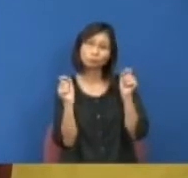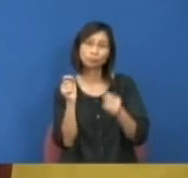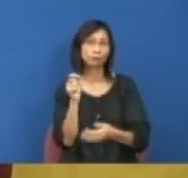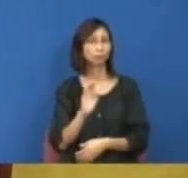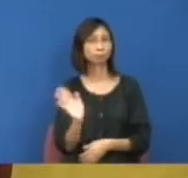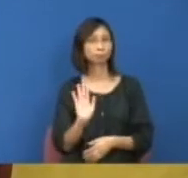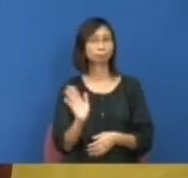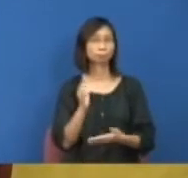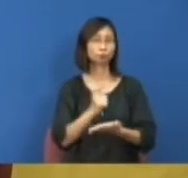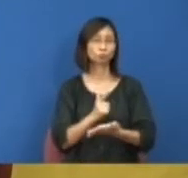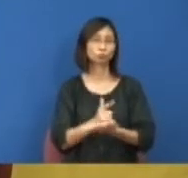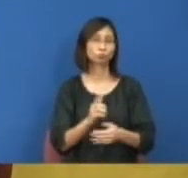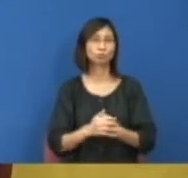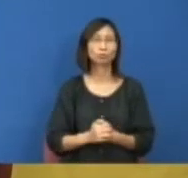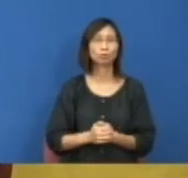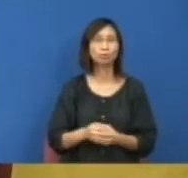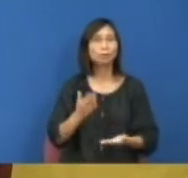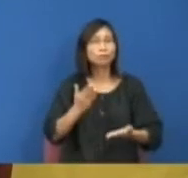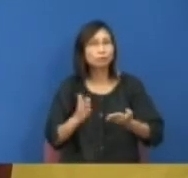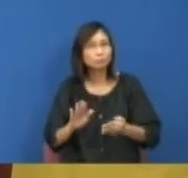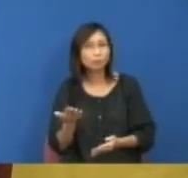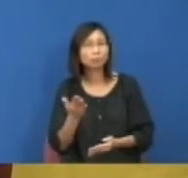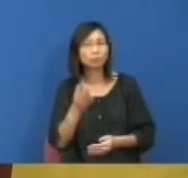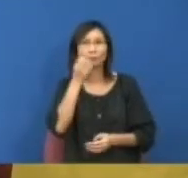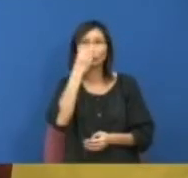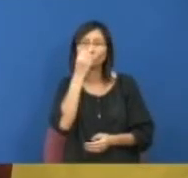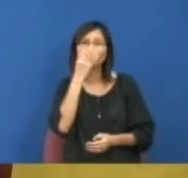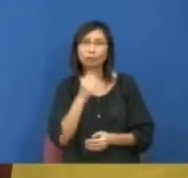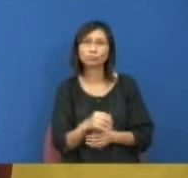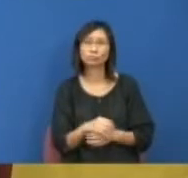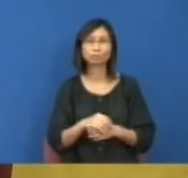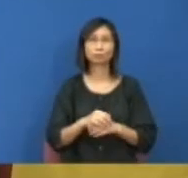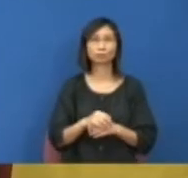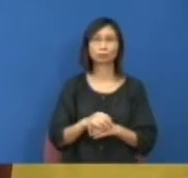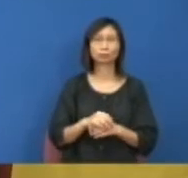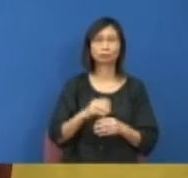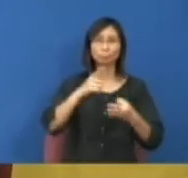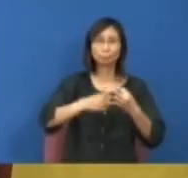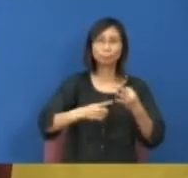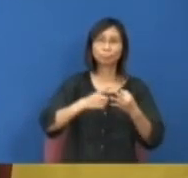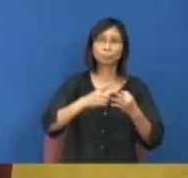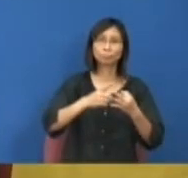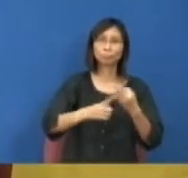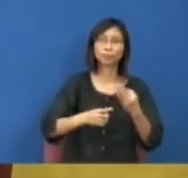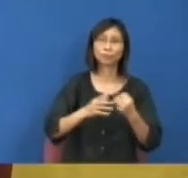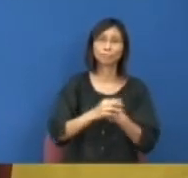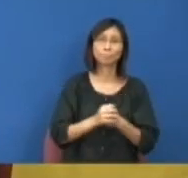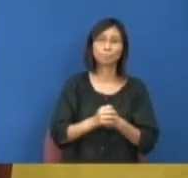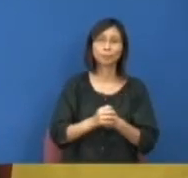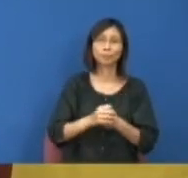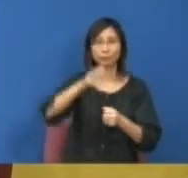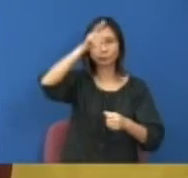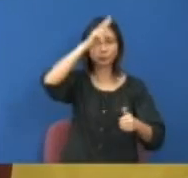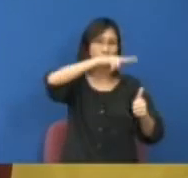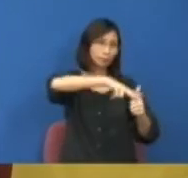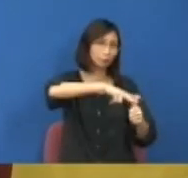種香港政治嘅其中一個符號嘅話咧，佢背後嗰一個政治社會